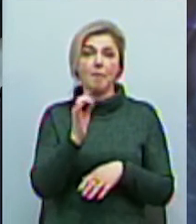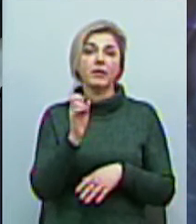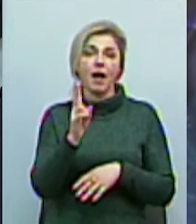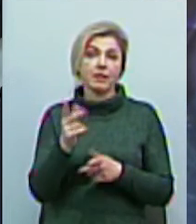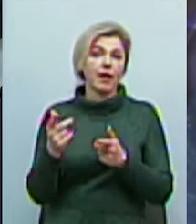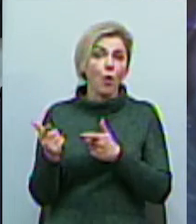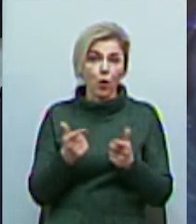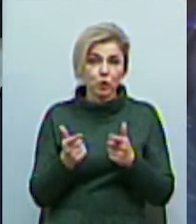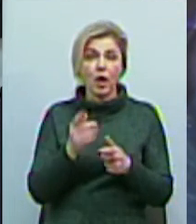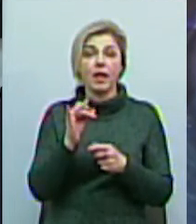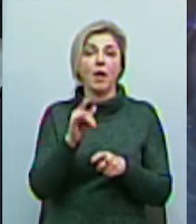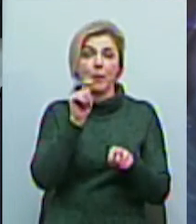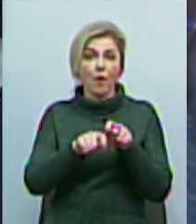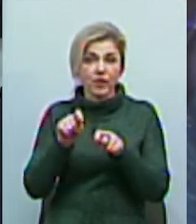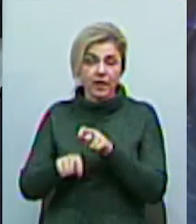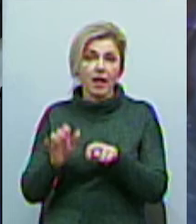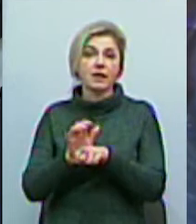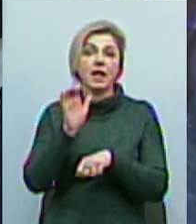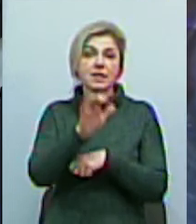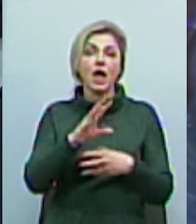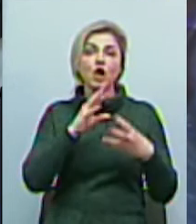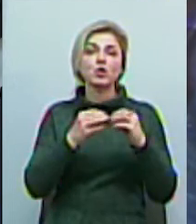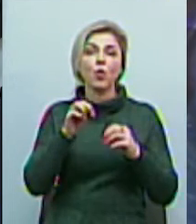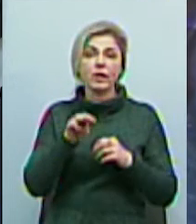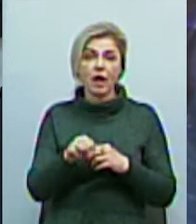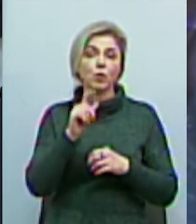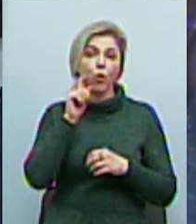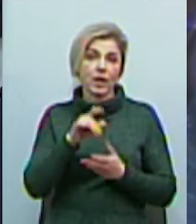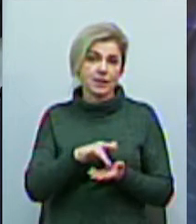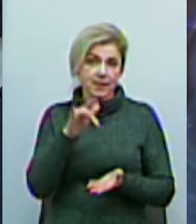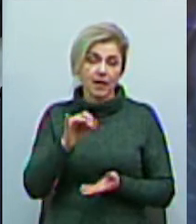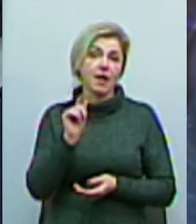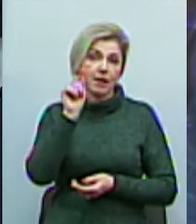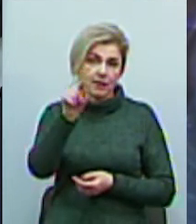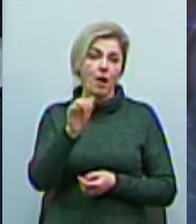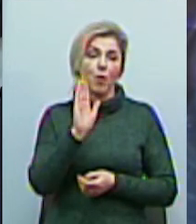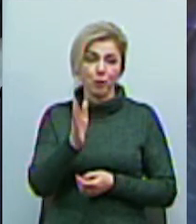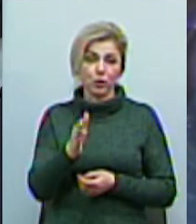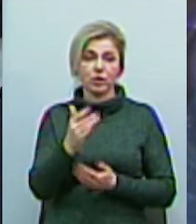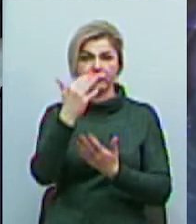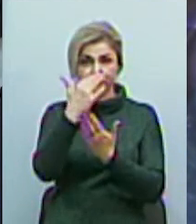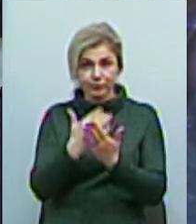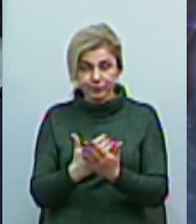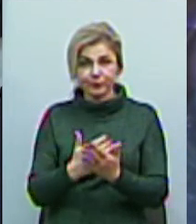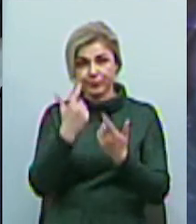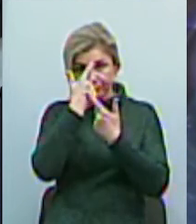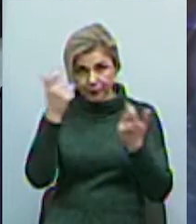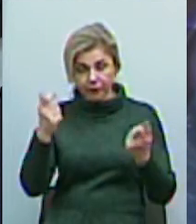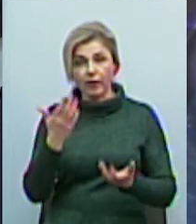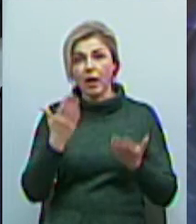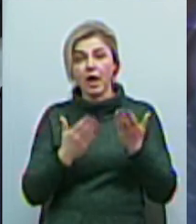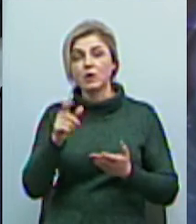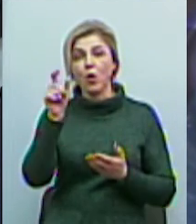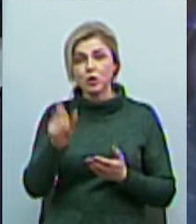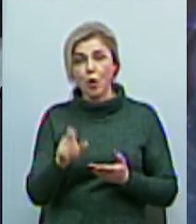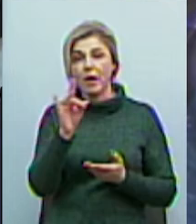відповідей перевірені, надсилаються результати до українського центру, і там відбувається шкалювання. Якщо особа